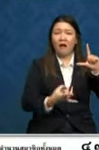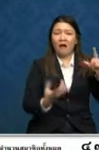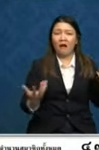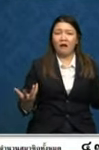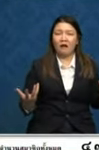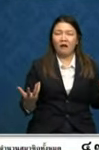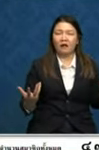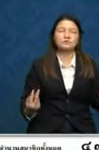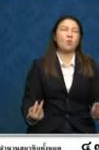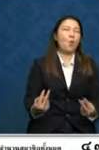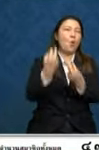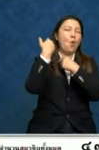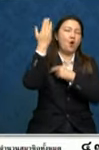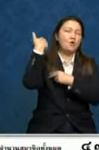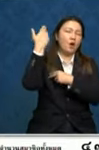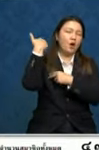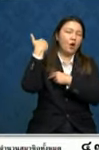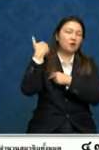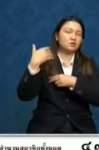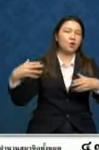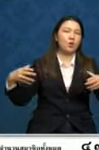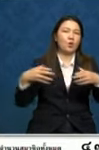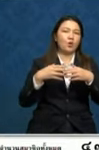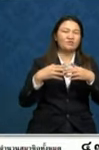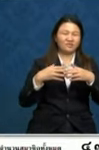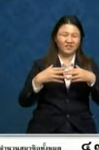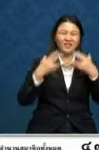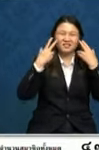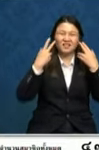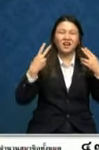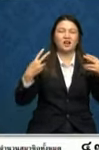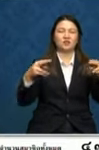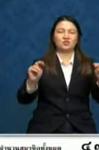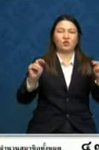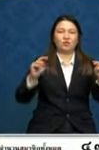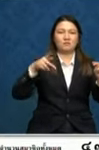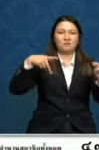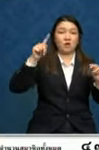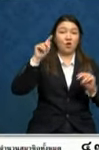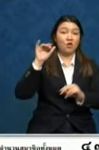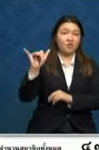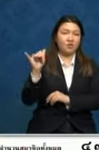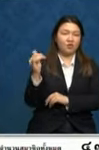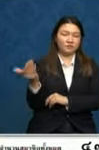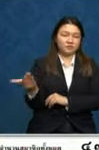ในสมัยของรัฐบาลของพลเอกประยุทธ์ท่านประธานที่เคารพครับ